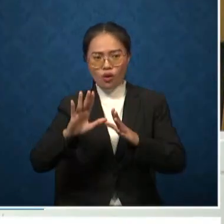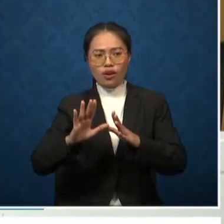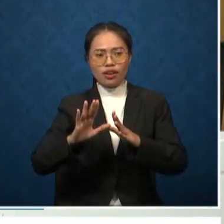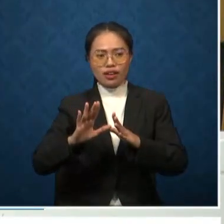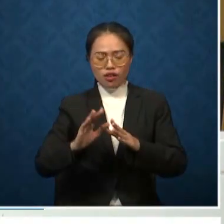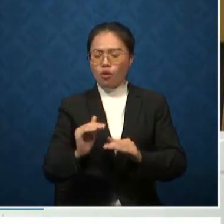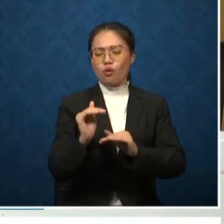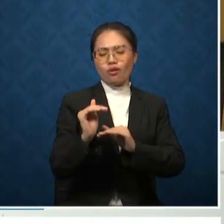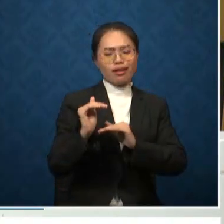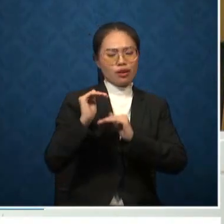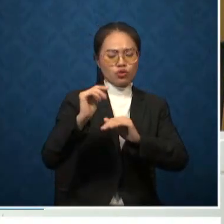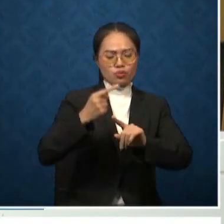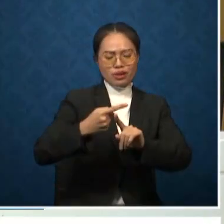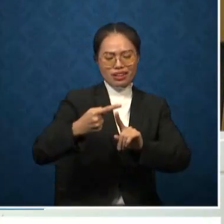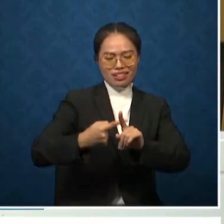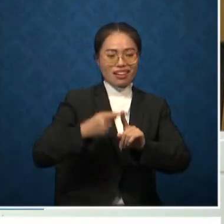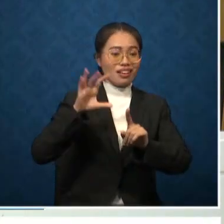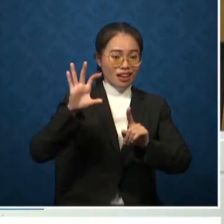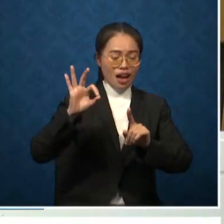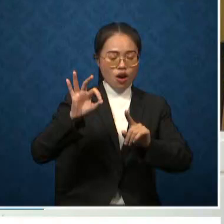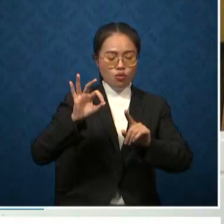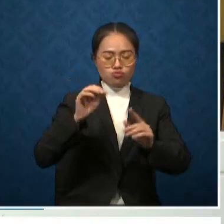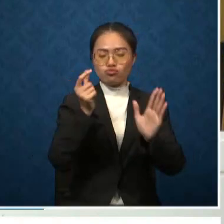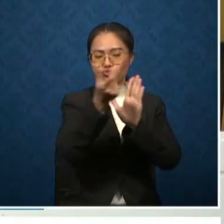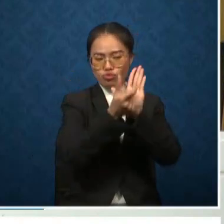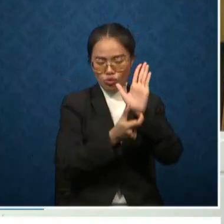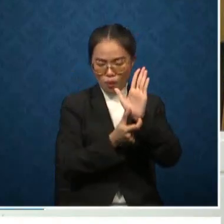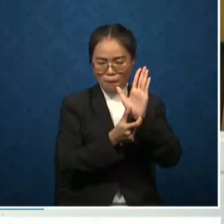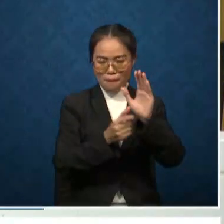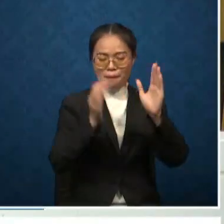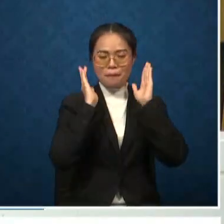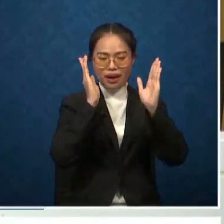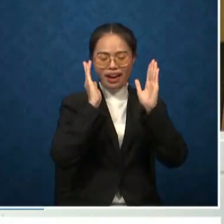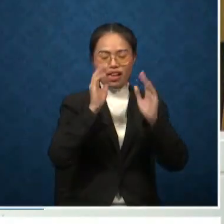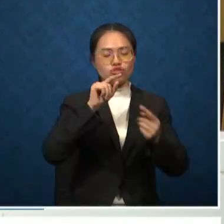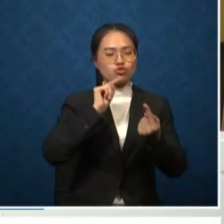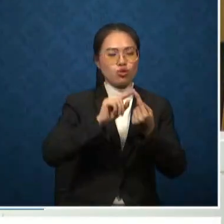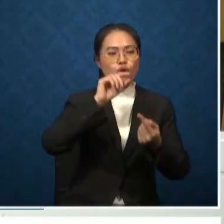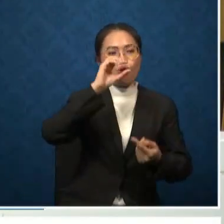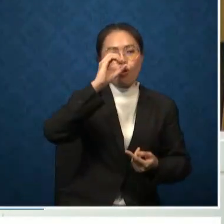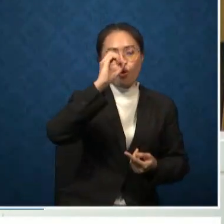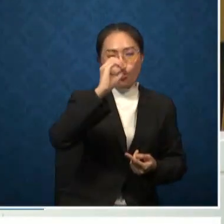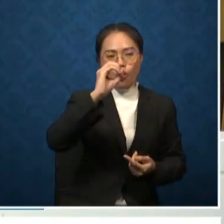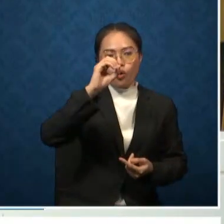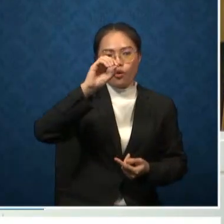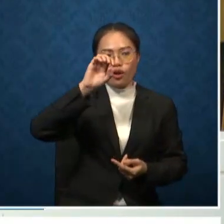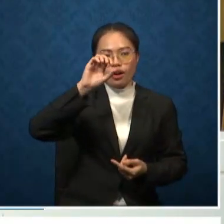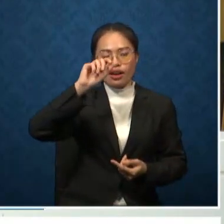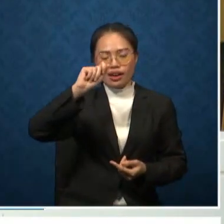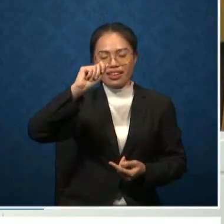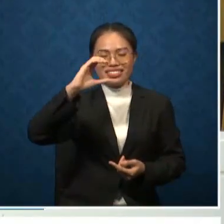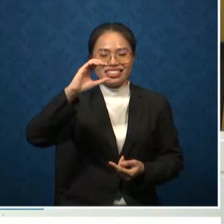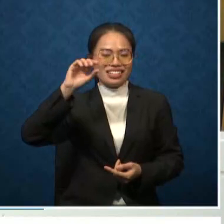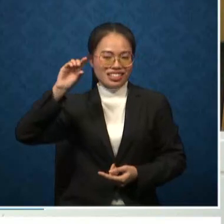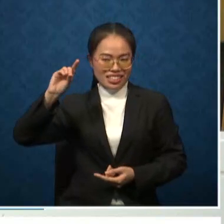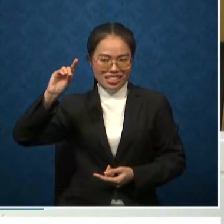จึงได้กำหนดเดือนกันยายนก็ไปอยู่ในประกาศของ OECD นะครับว่าเขาไม่ได้ระบุในข้อมูลล่าสุด